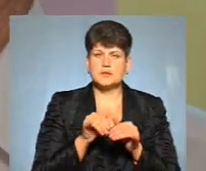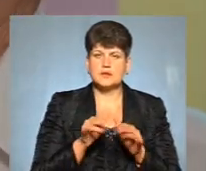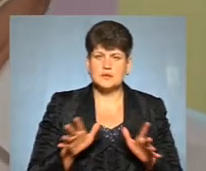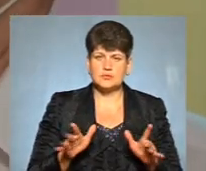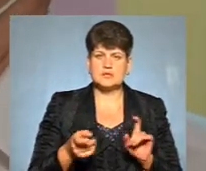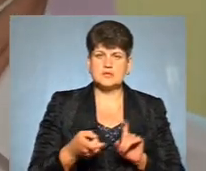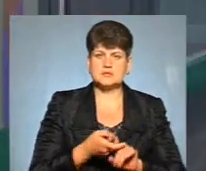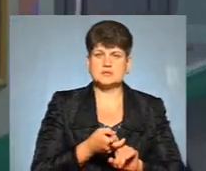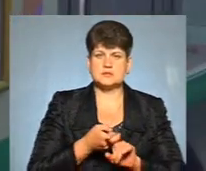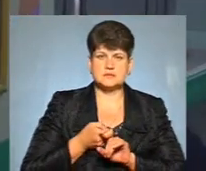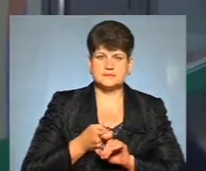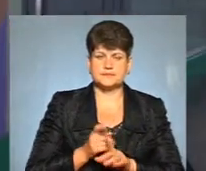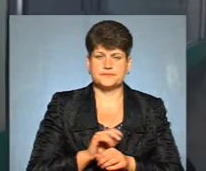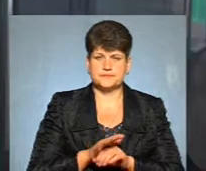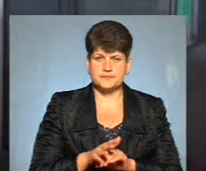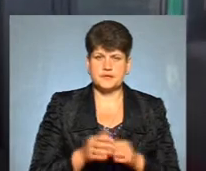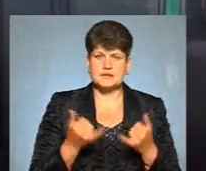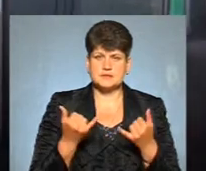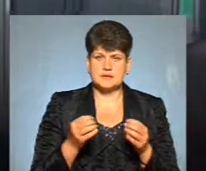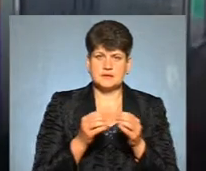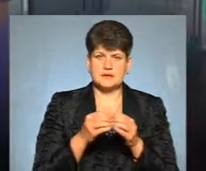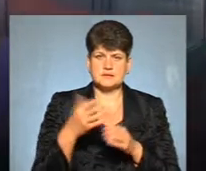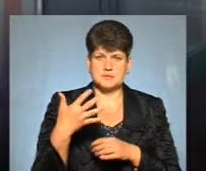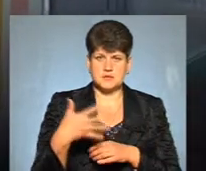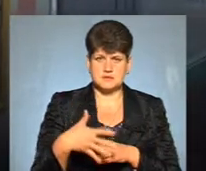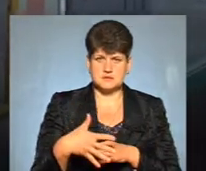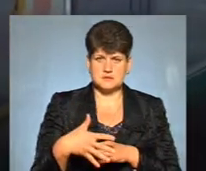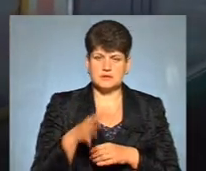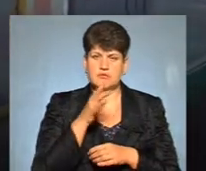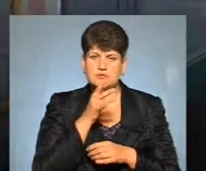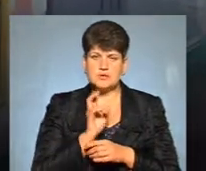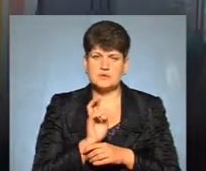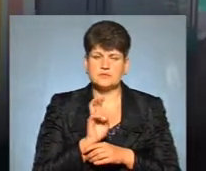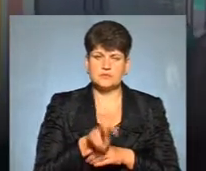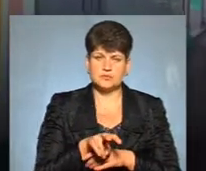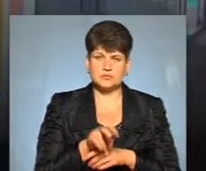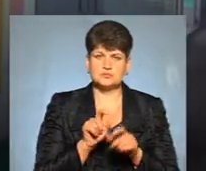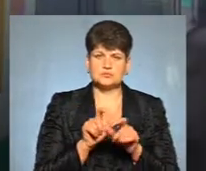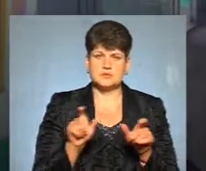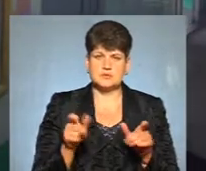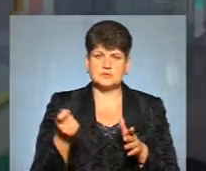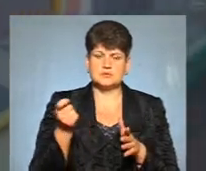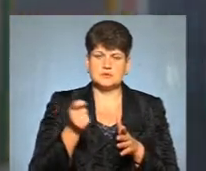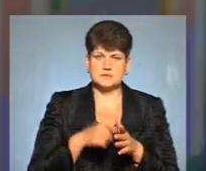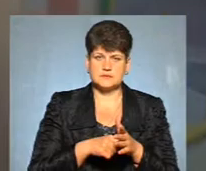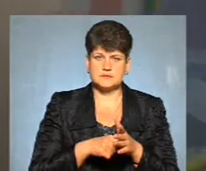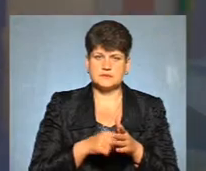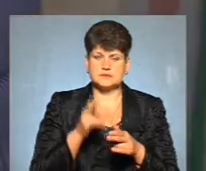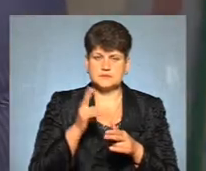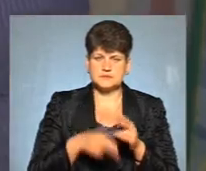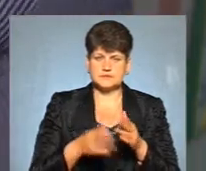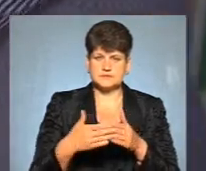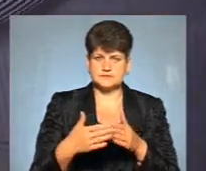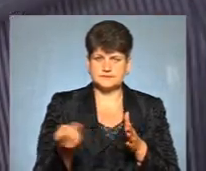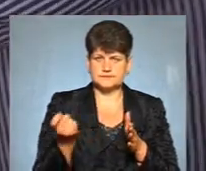заразитися коронавірусом. Зараз 10:50, час входу у пункт тестування завершується, тому двері